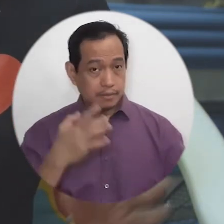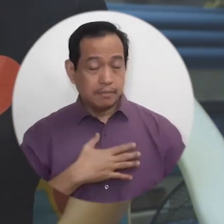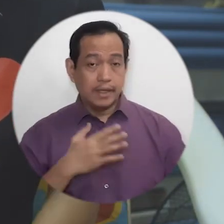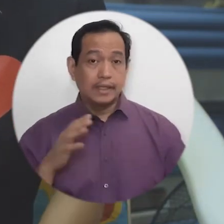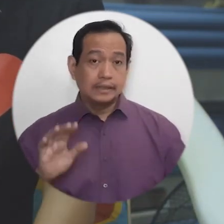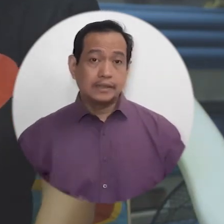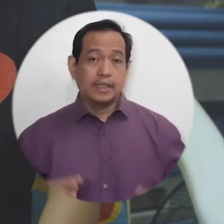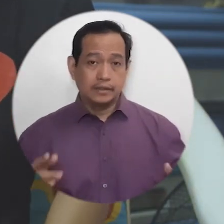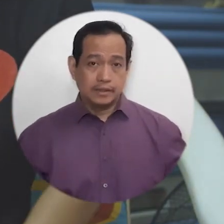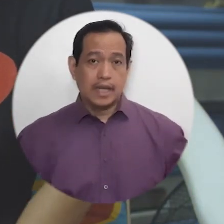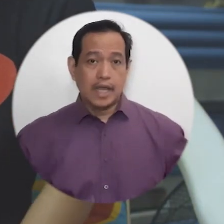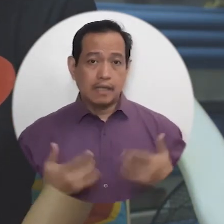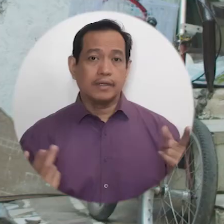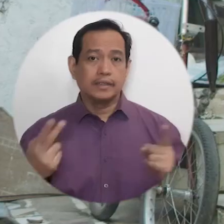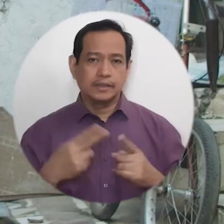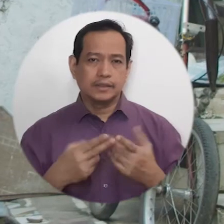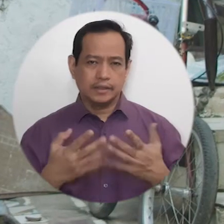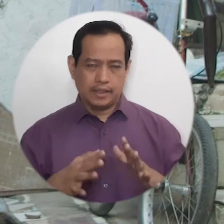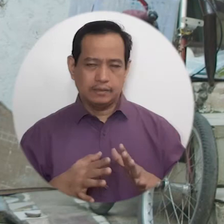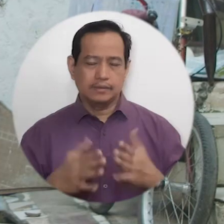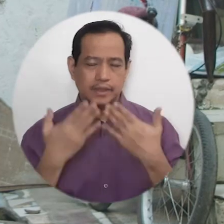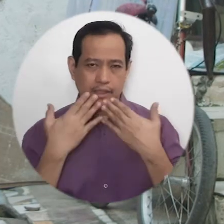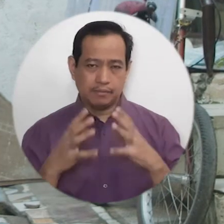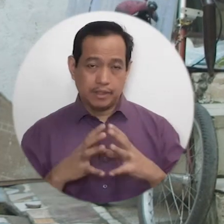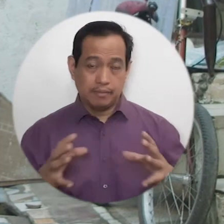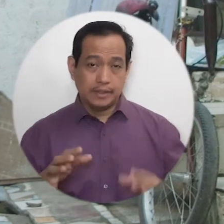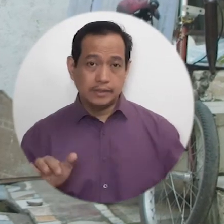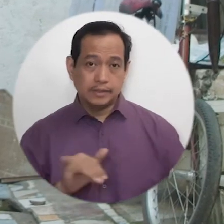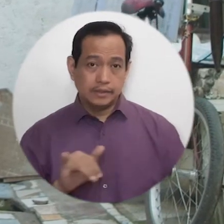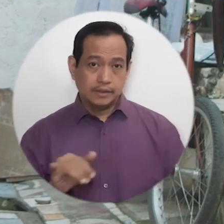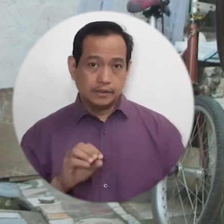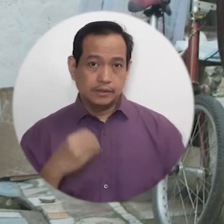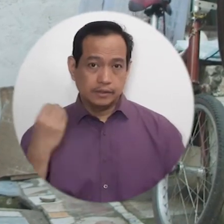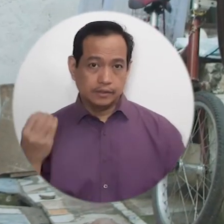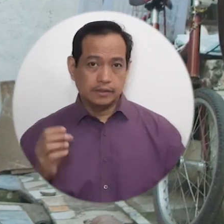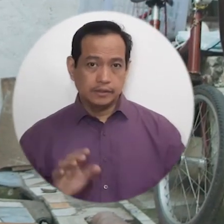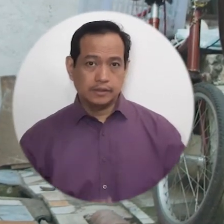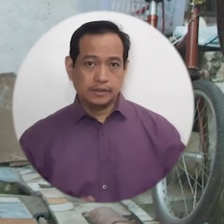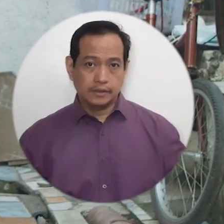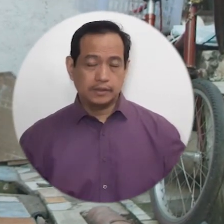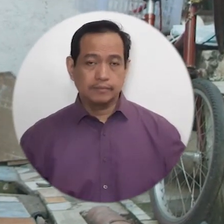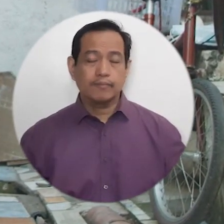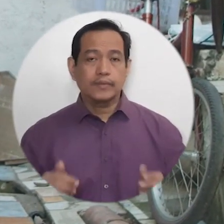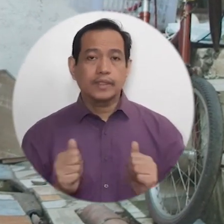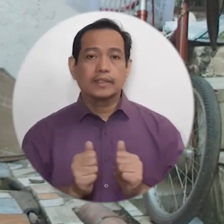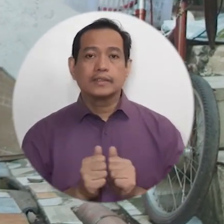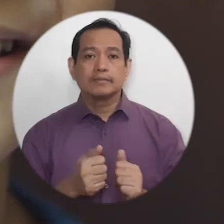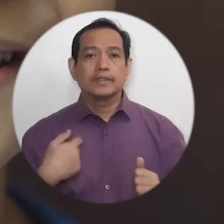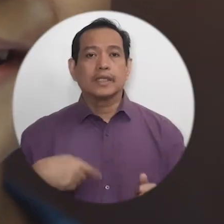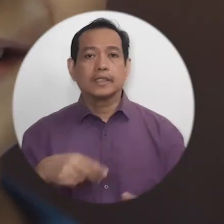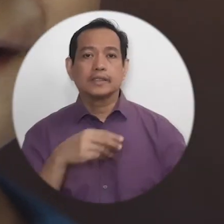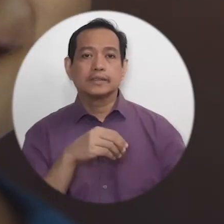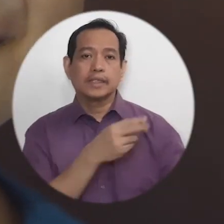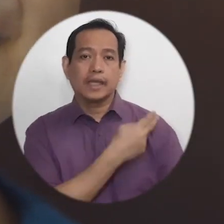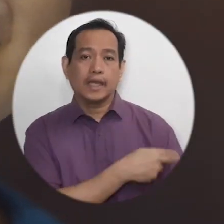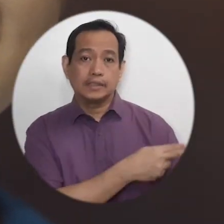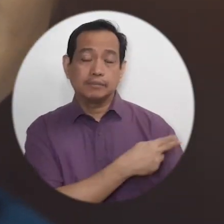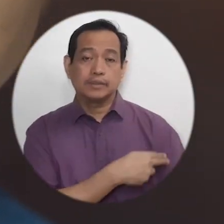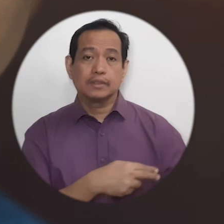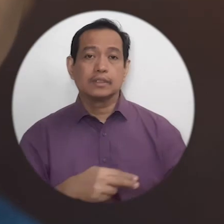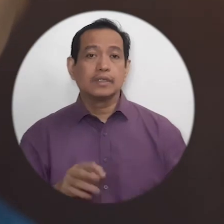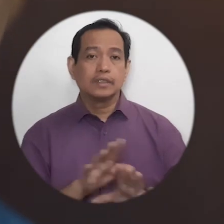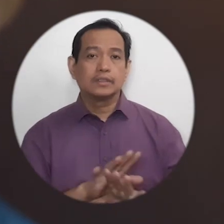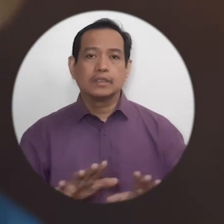hanggang sa huli po. Salamat po. Katulad po ng mga bata, kasama ko po sa hospital po. Huwag po